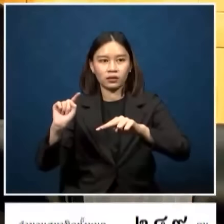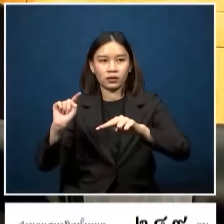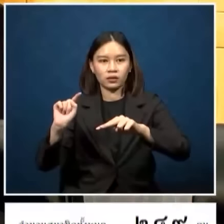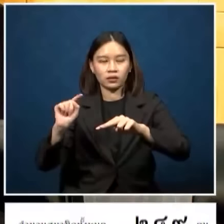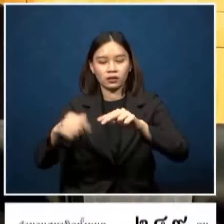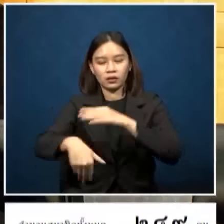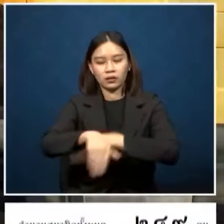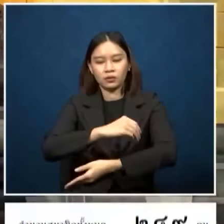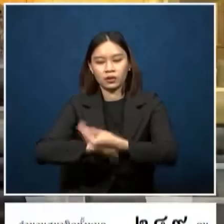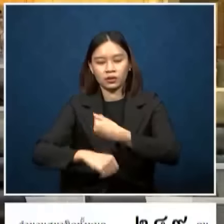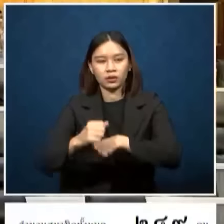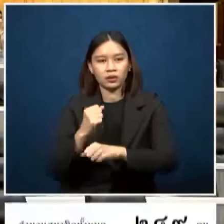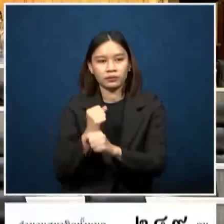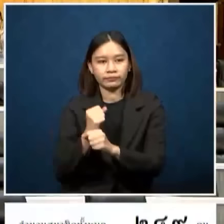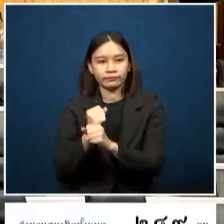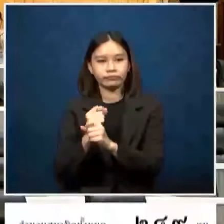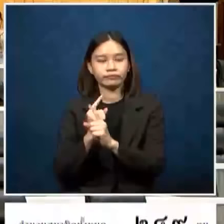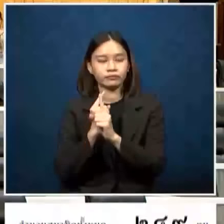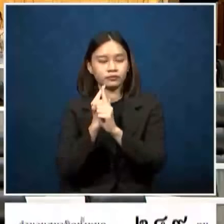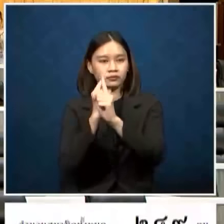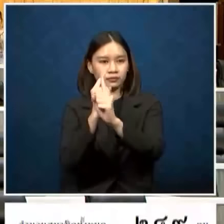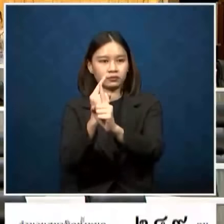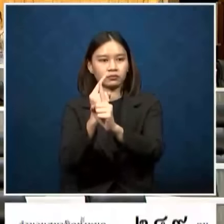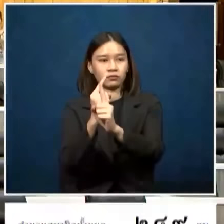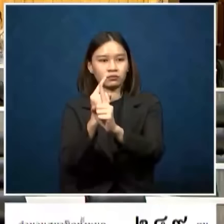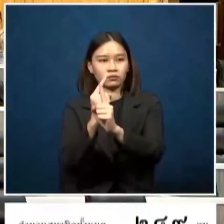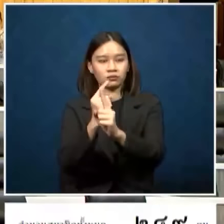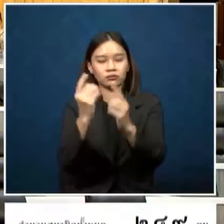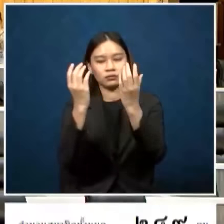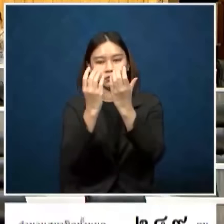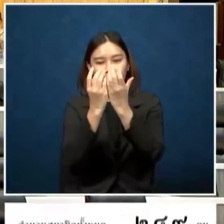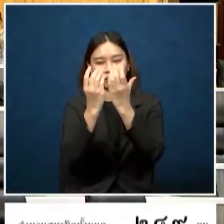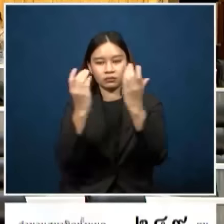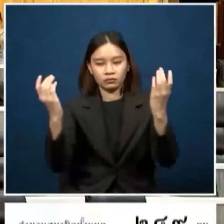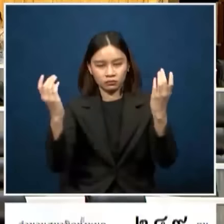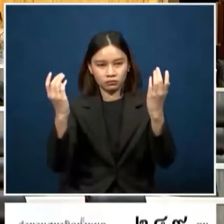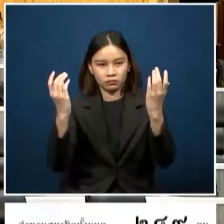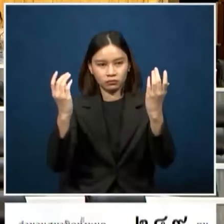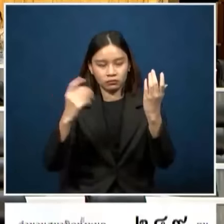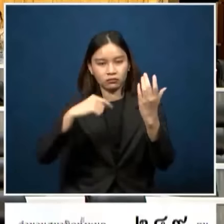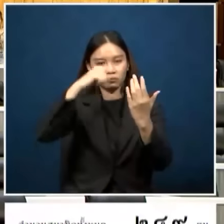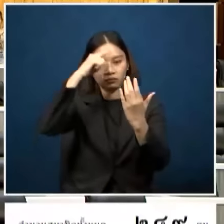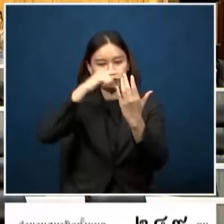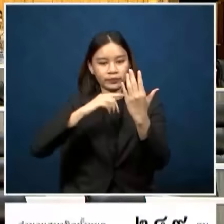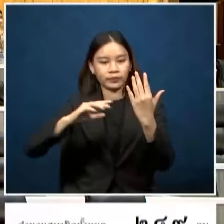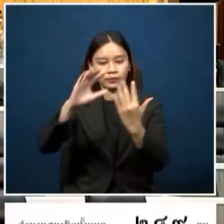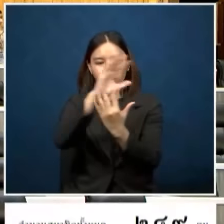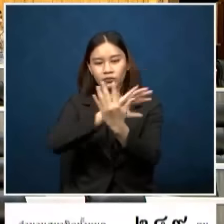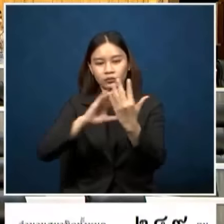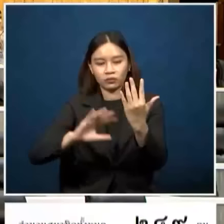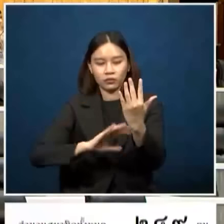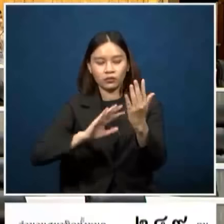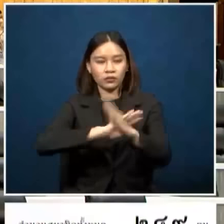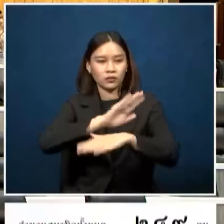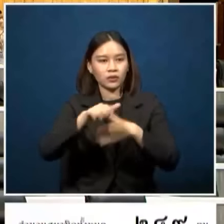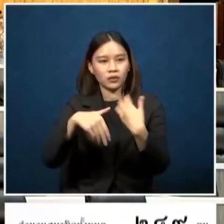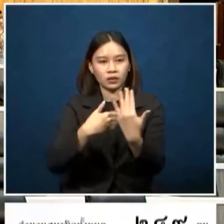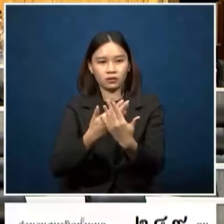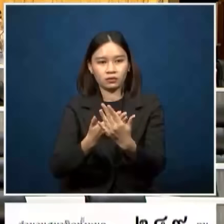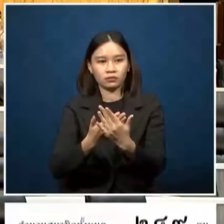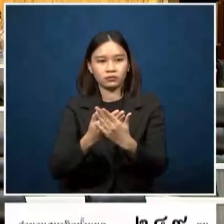และปฏิบัติตามและปฏิบัติตามซึ่งรัฐธรรมนูญแห่งราชอาณาจักรไทยทุกประการซึ่งรัฐธรรมนูญแห่ง